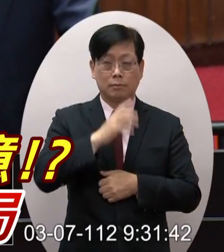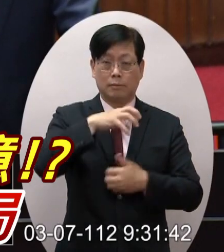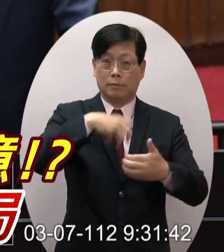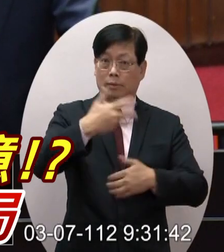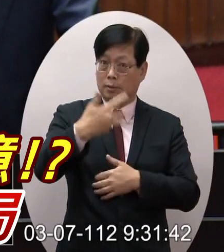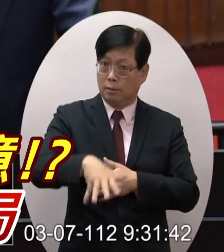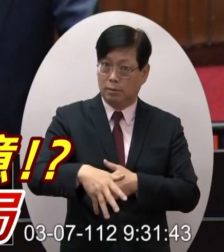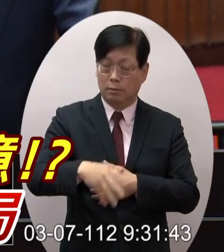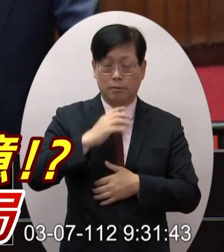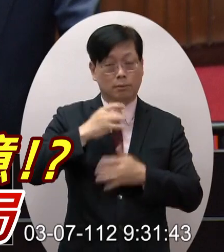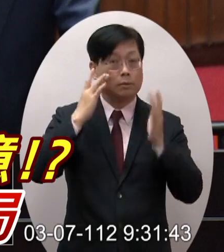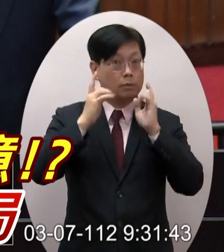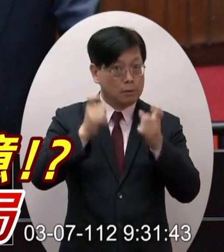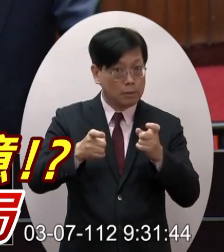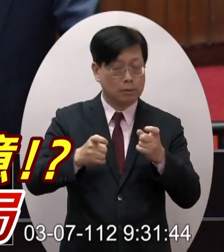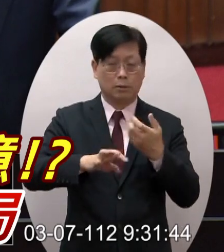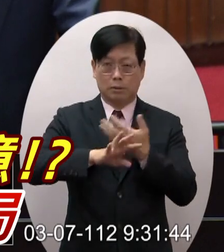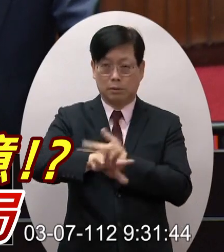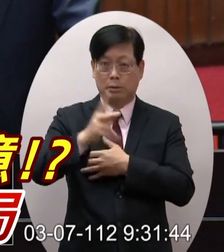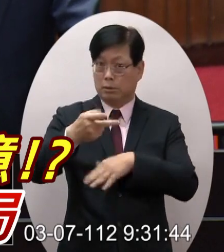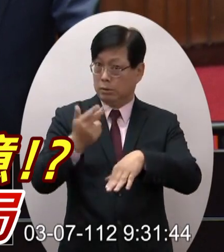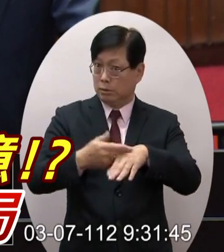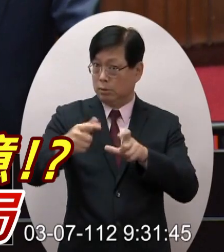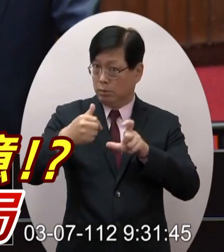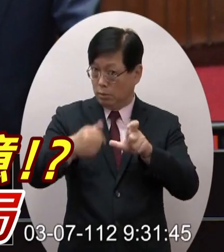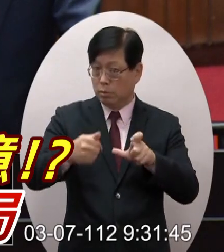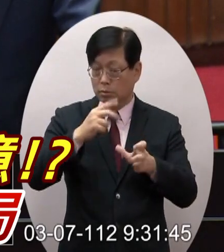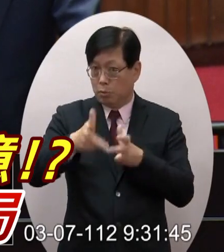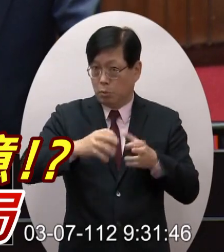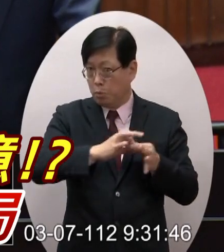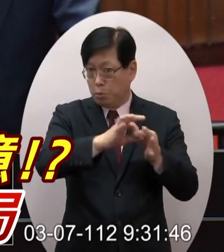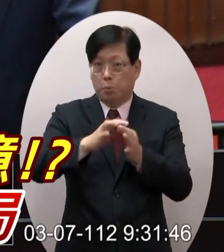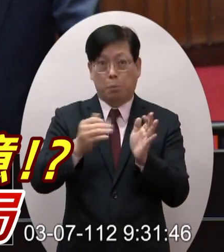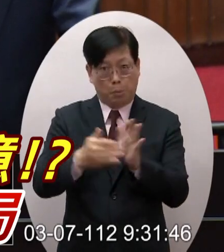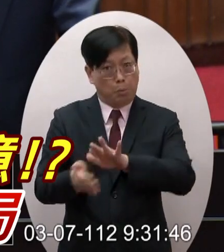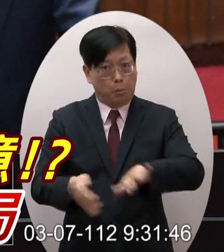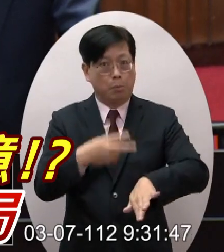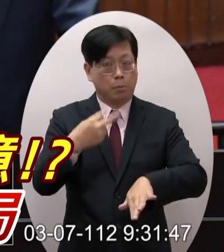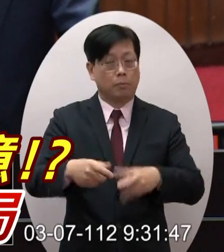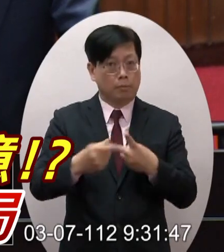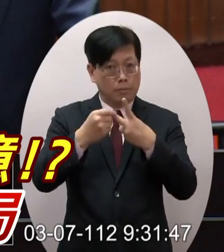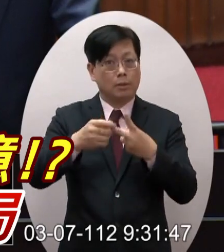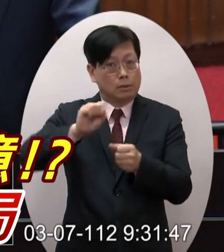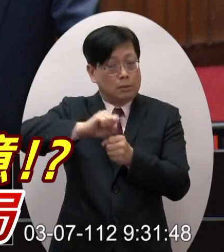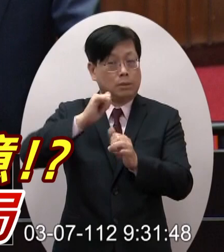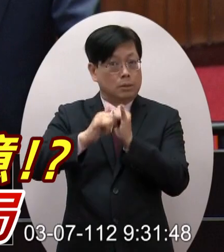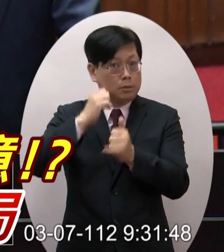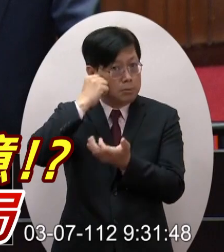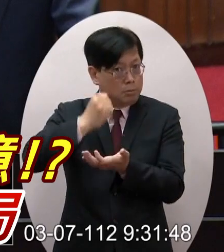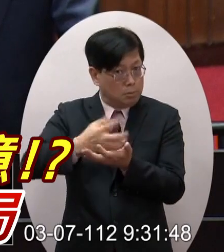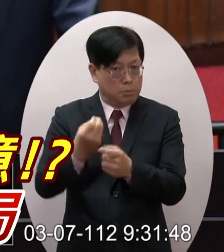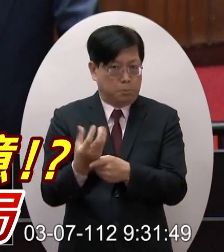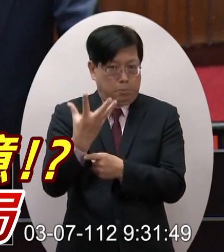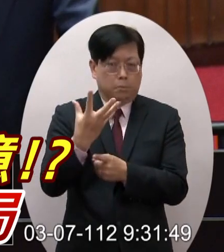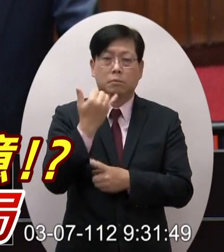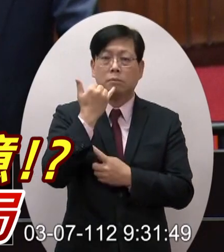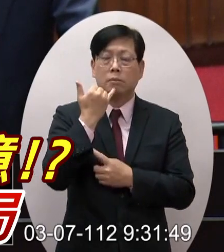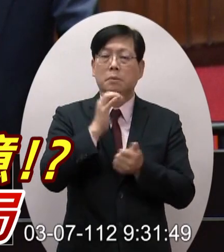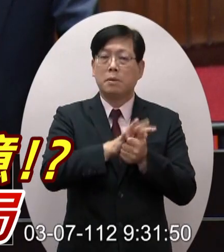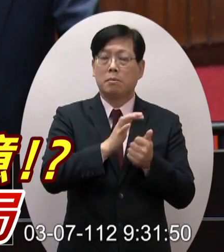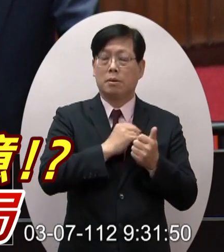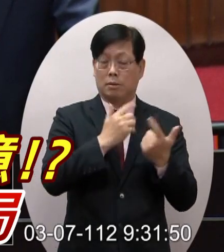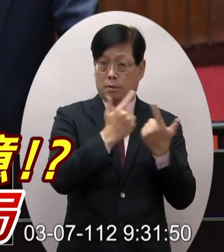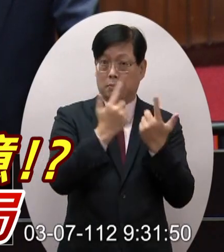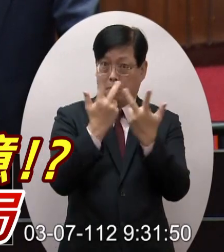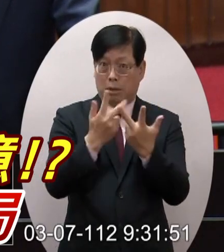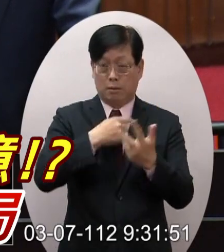湖、南港相关科技园区的产业链结之外，第二个增加社会住宅的比例，帮双北地